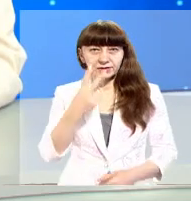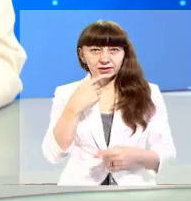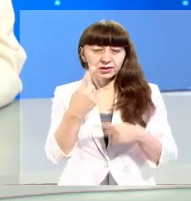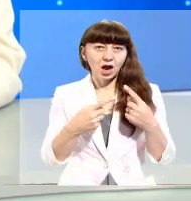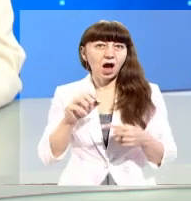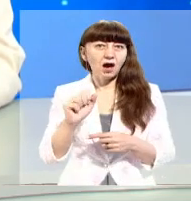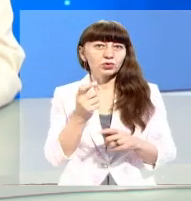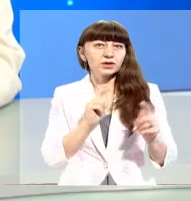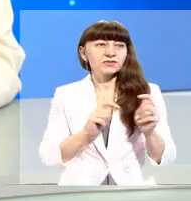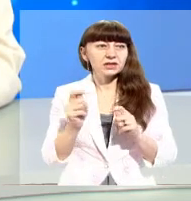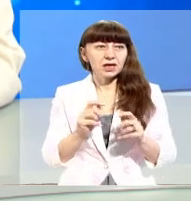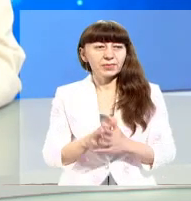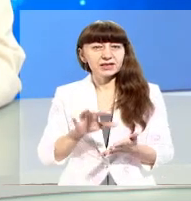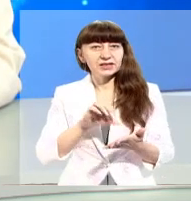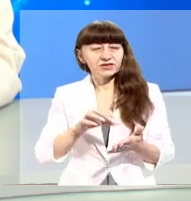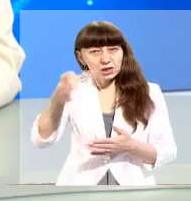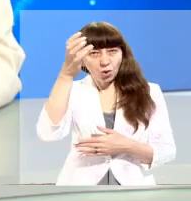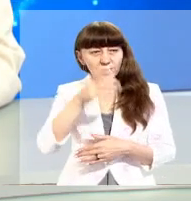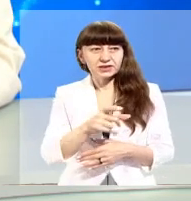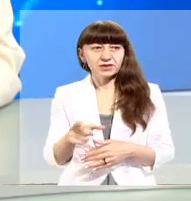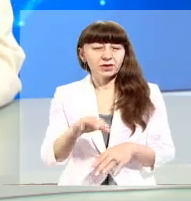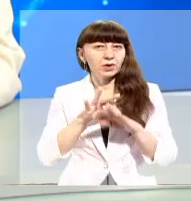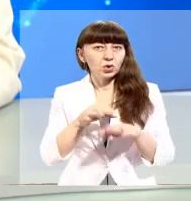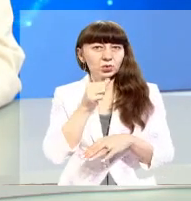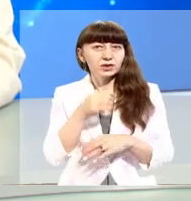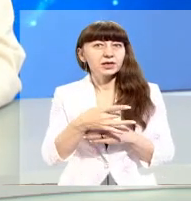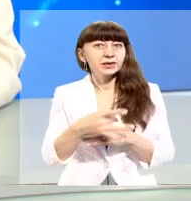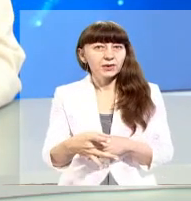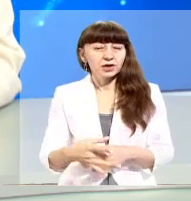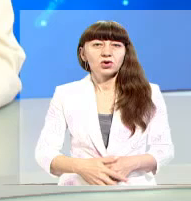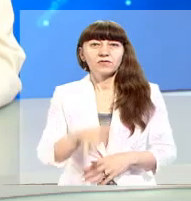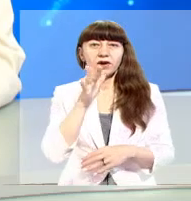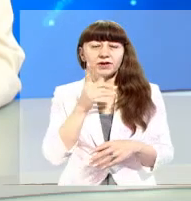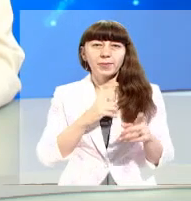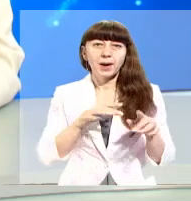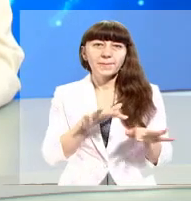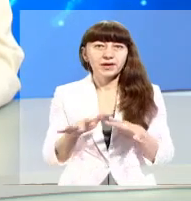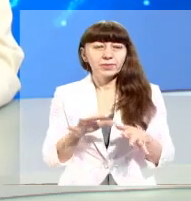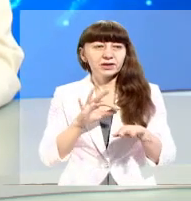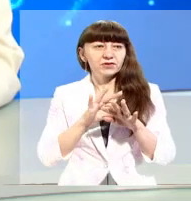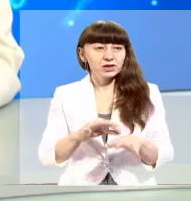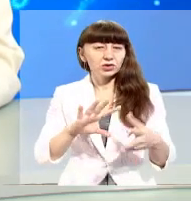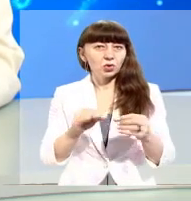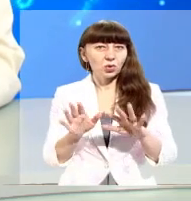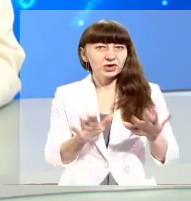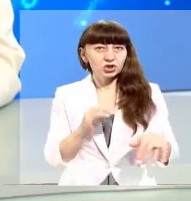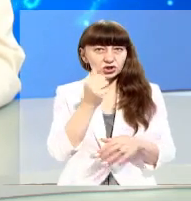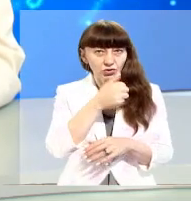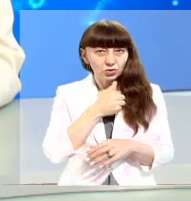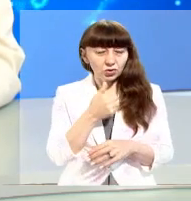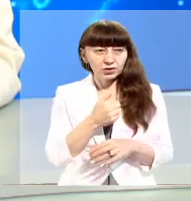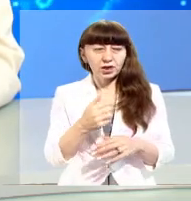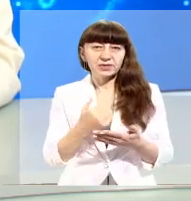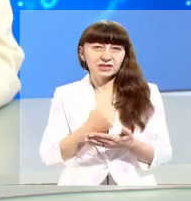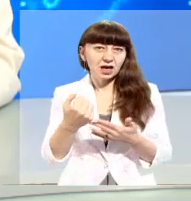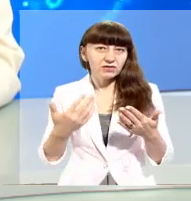Традиционное августовское совещание представителей образования прошло в Костанайском районе. В ходе мероприятия подвели итоги прошлого учебного года, наметили